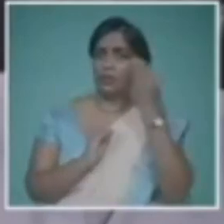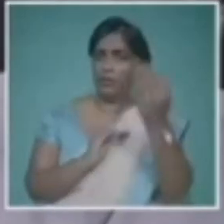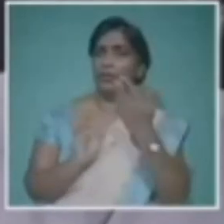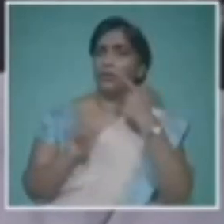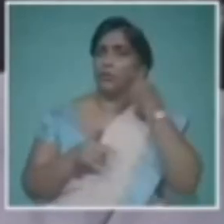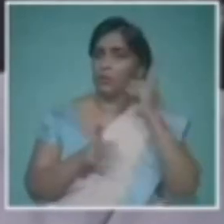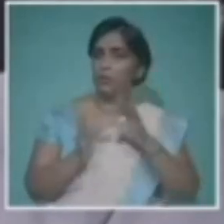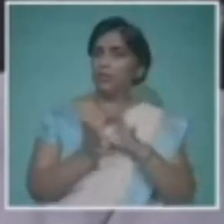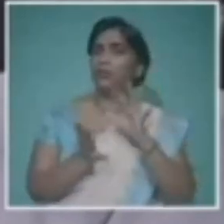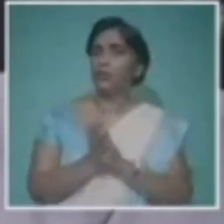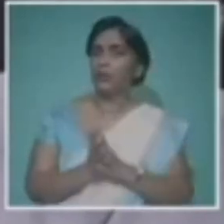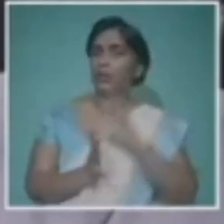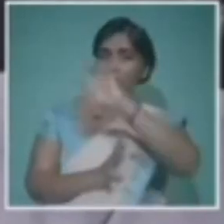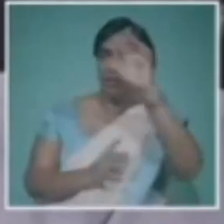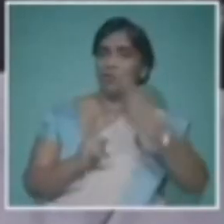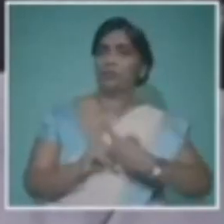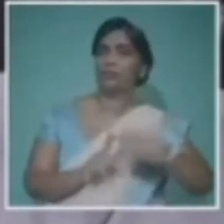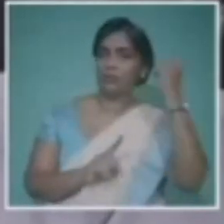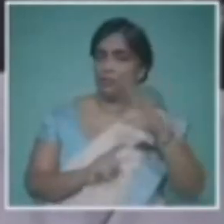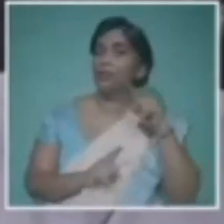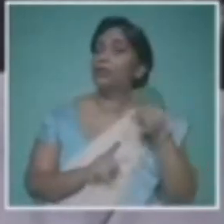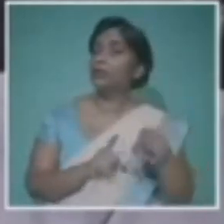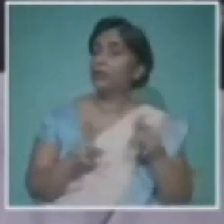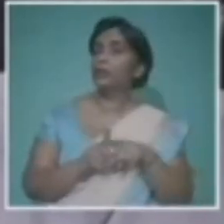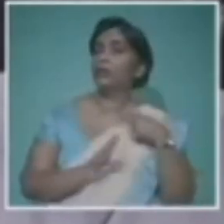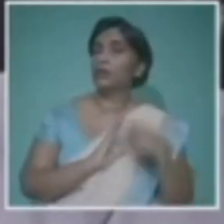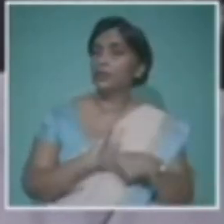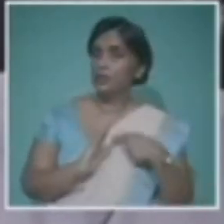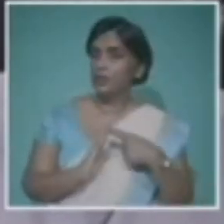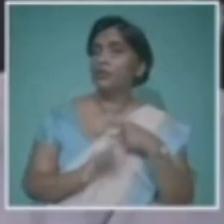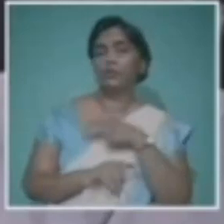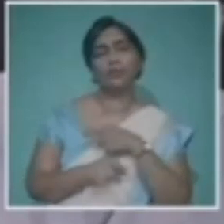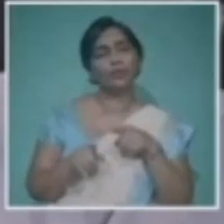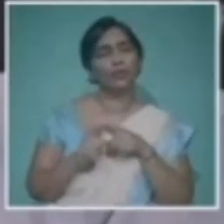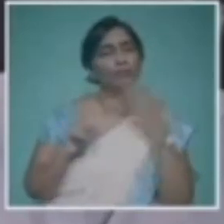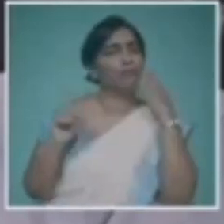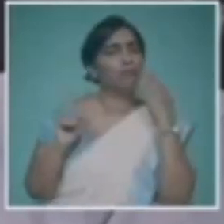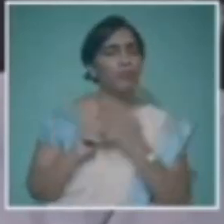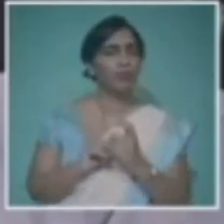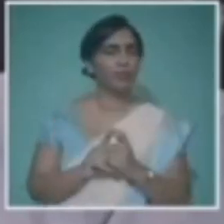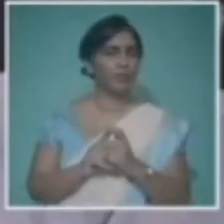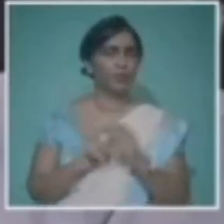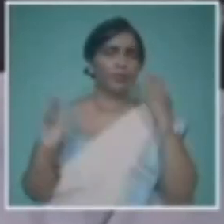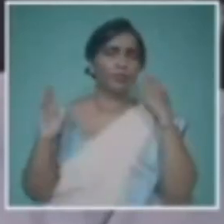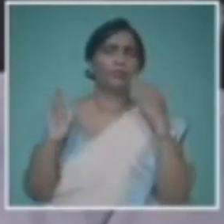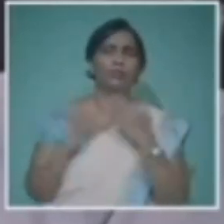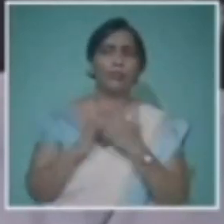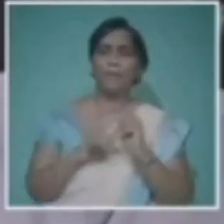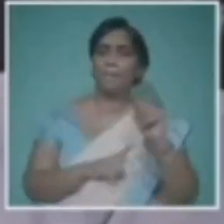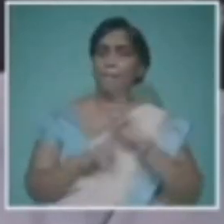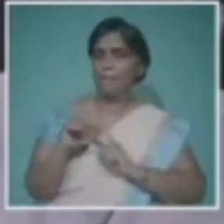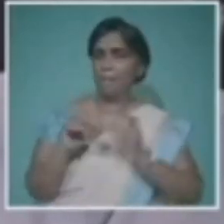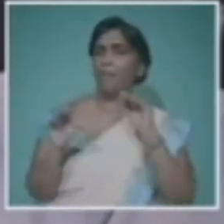අනුව ඒ රටවල් ලෝකෙ ඉස්සරහට ගිහිලා තියෙනවා එතකොට අපේ රටේ මේ ගැන දැඩි අවධානයක්